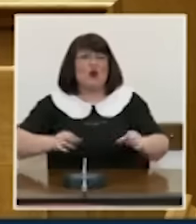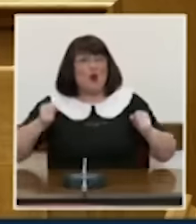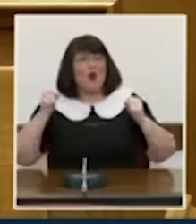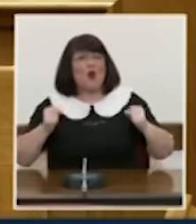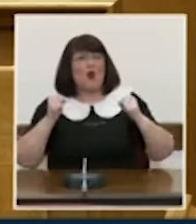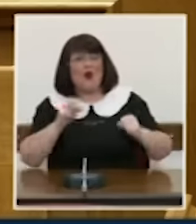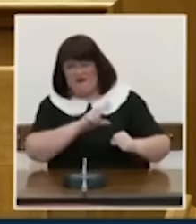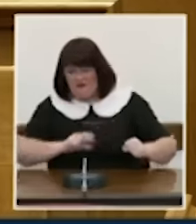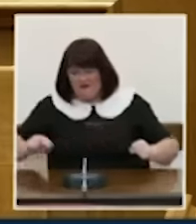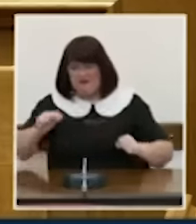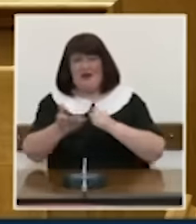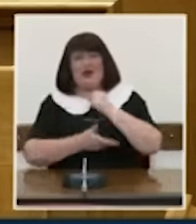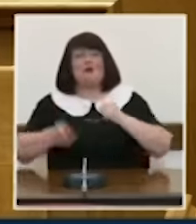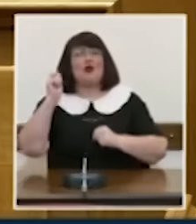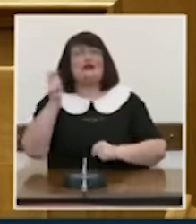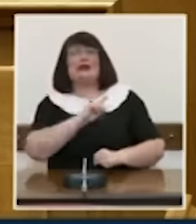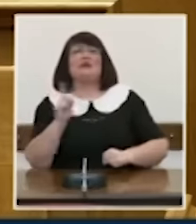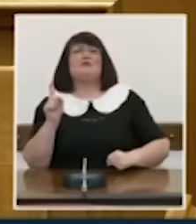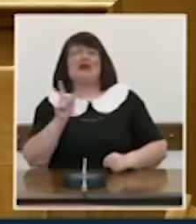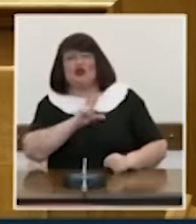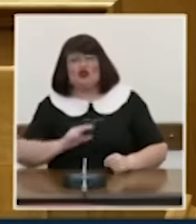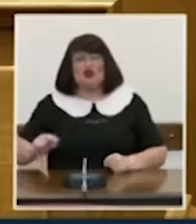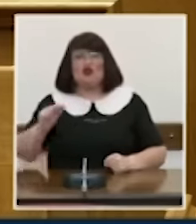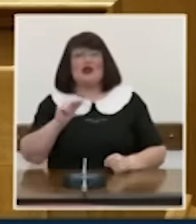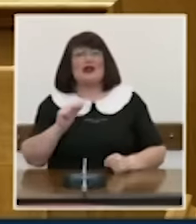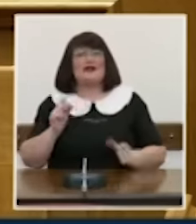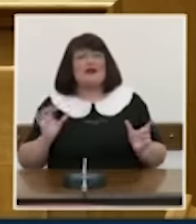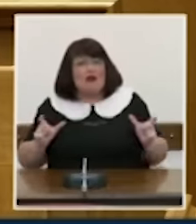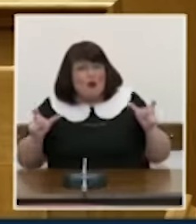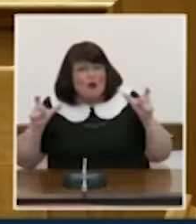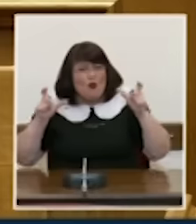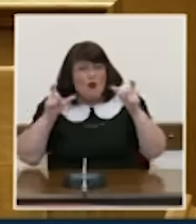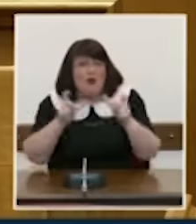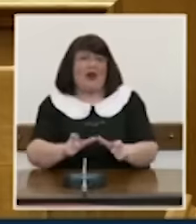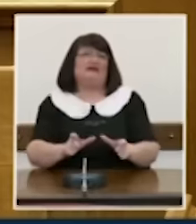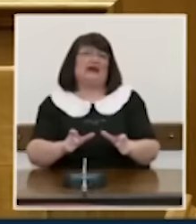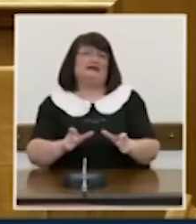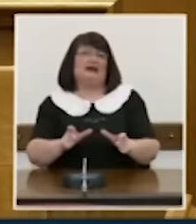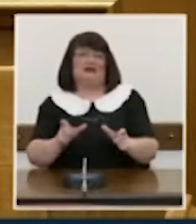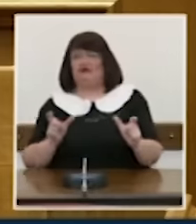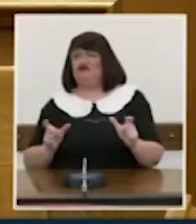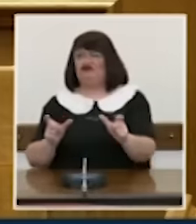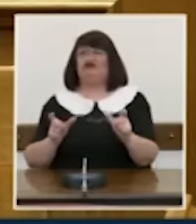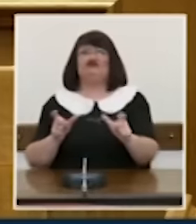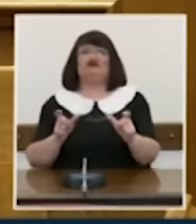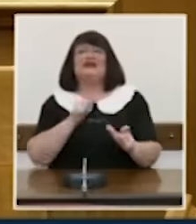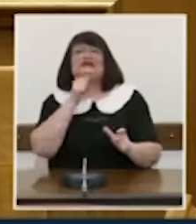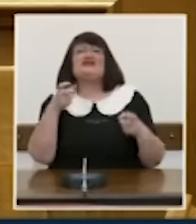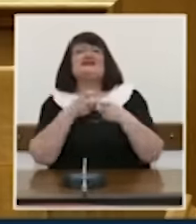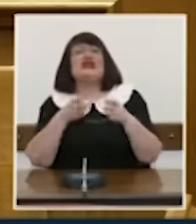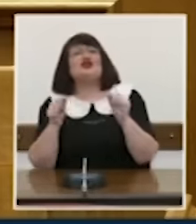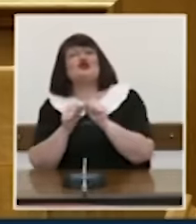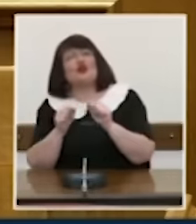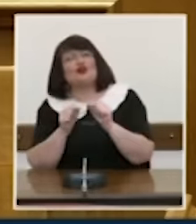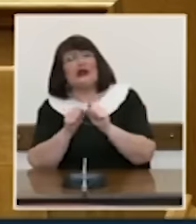πολιτική και έφτασαν μέχρι και την πύλη του Βραδεμβούργου. Των εργαζομένων που πραγματοποίησαν τις